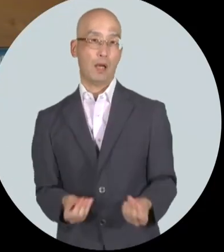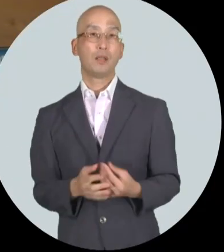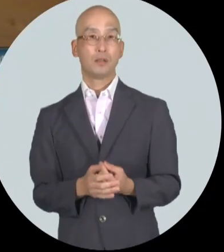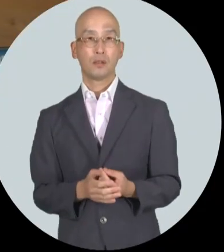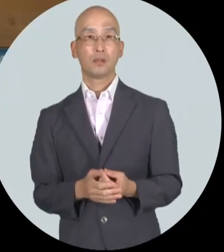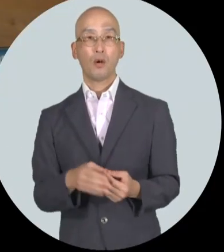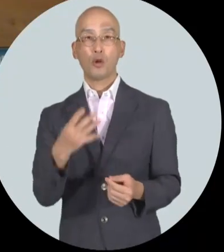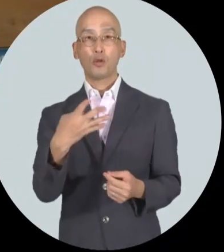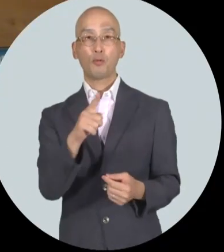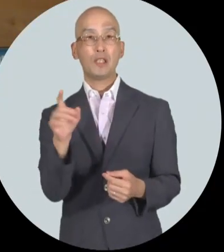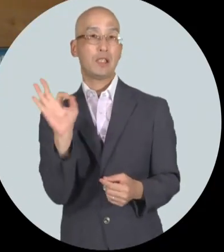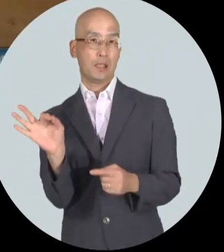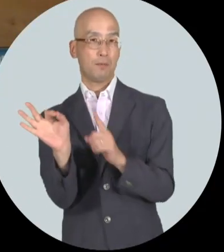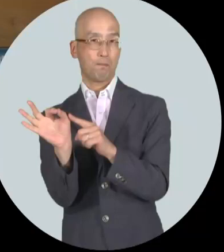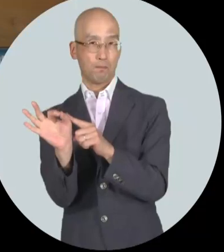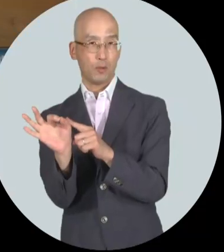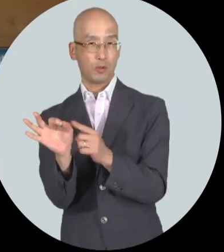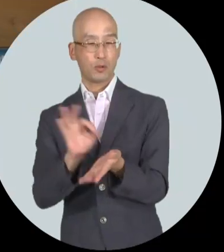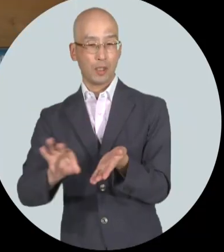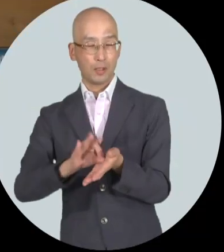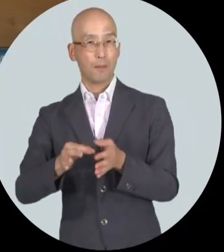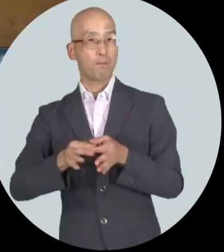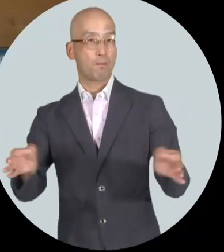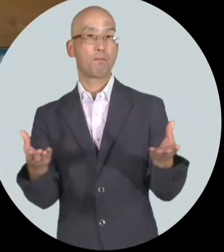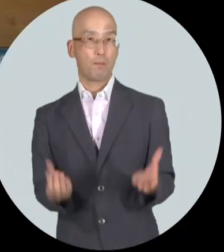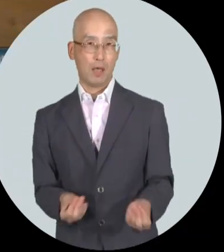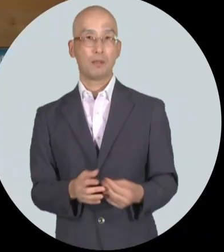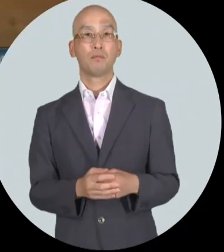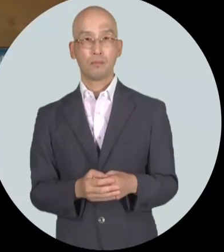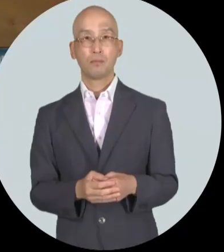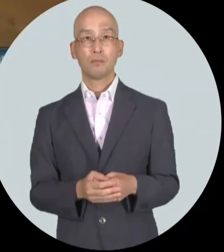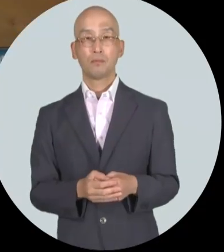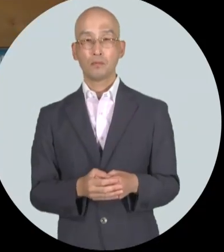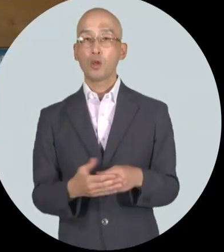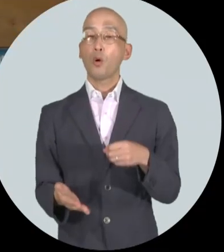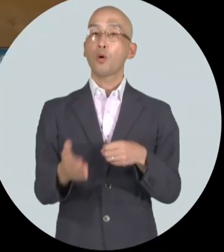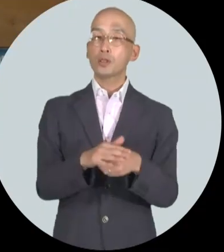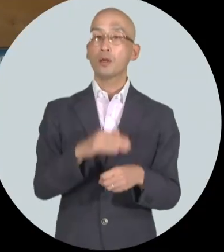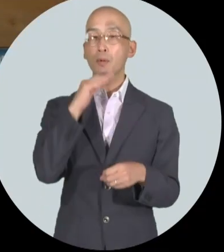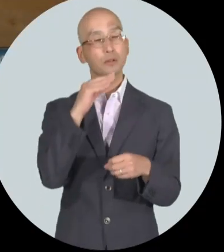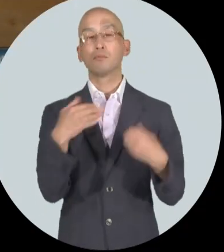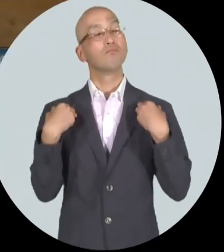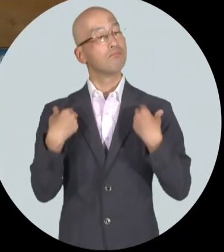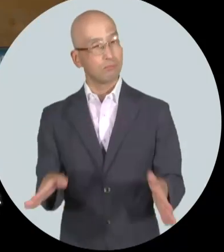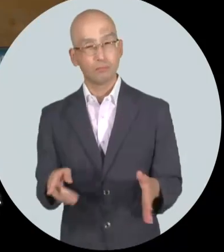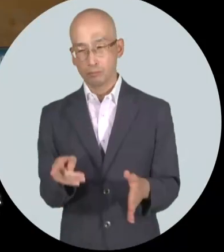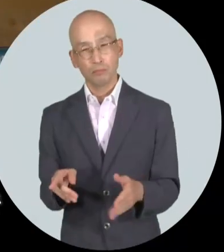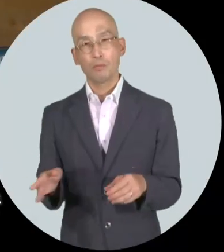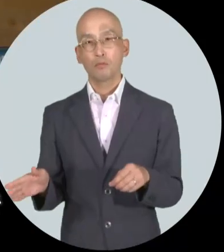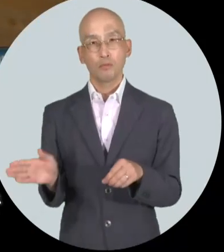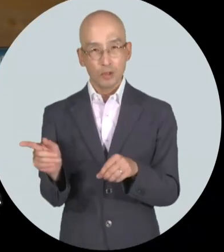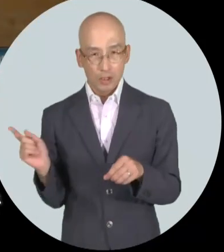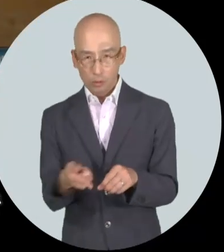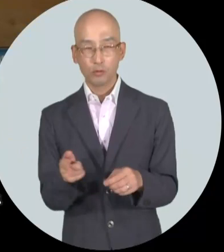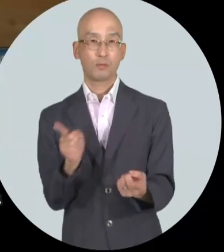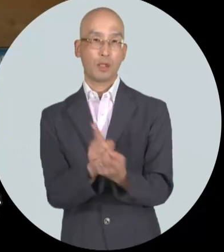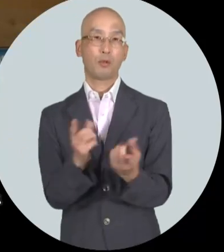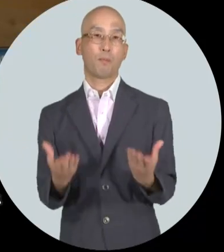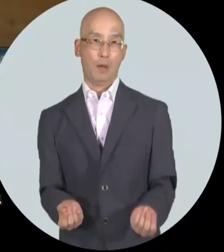応ということで、補正予算の編成を待つことなく、緊急に対応しております。最後の課題は